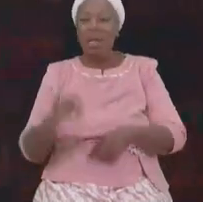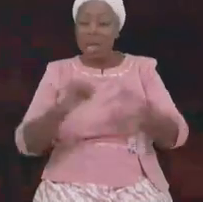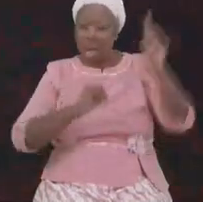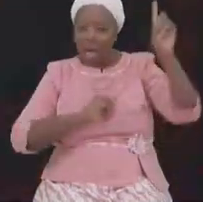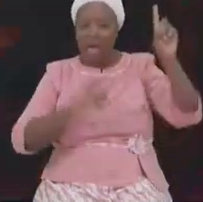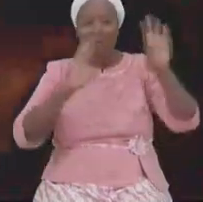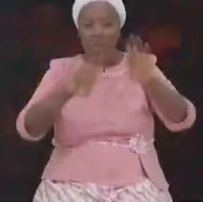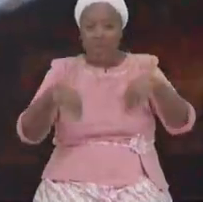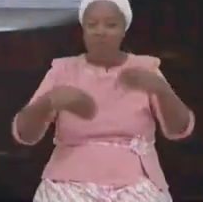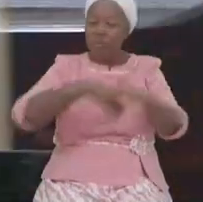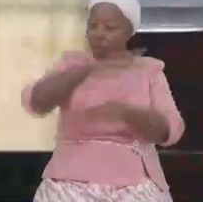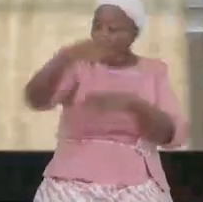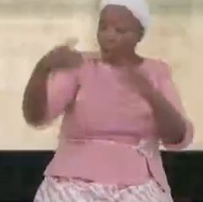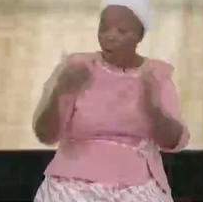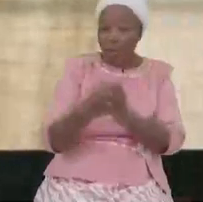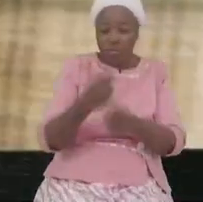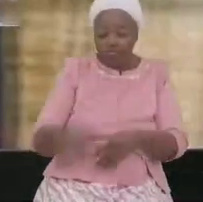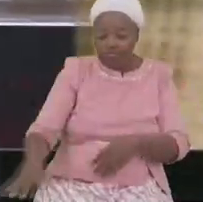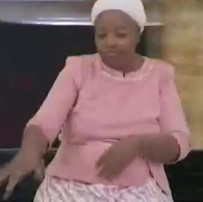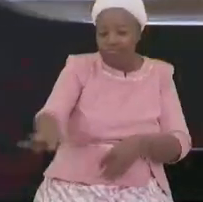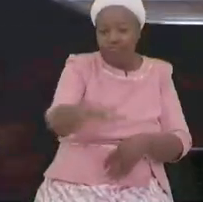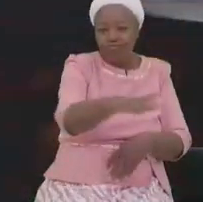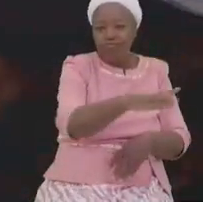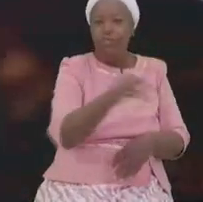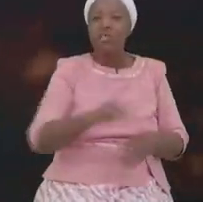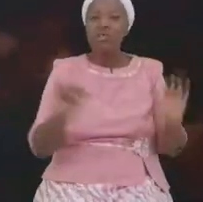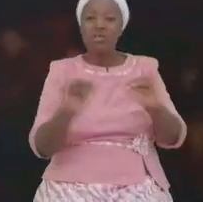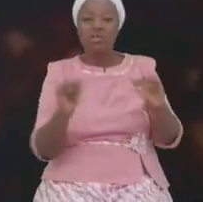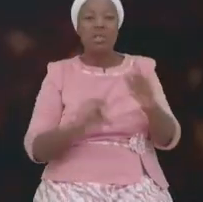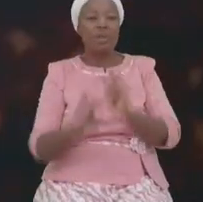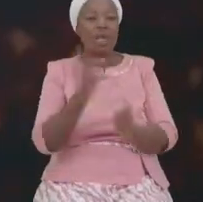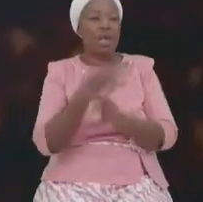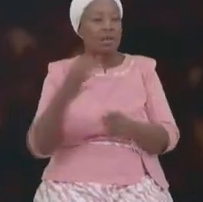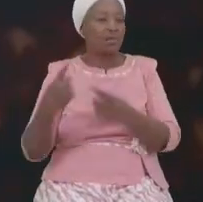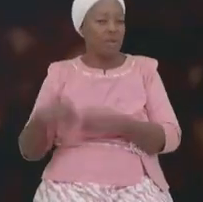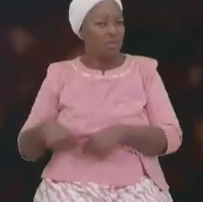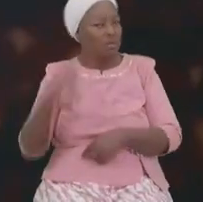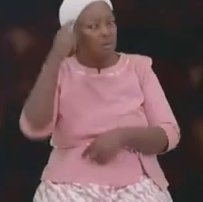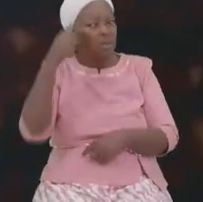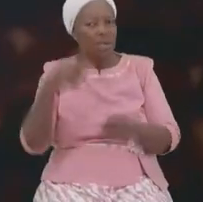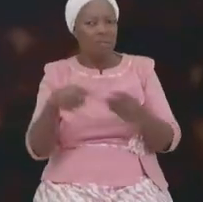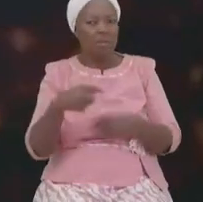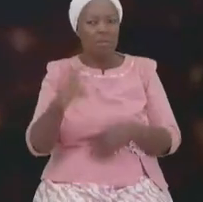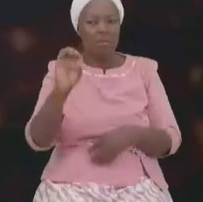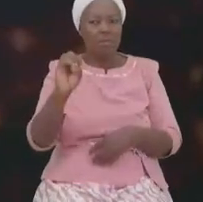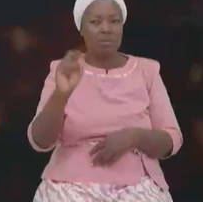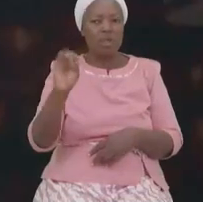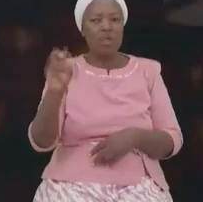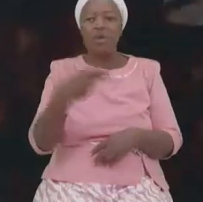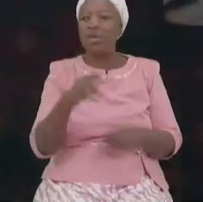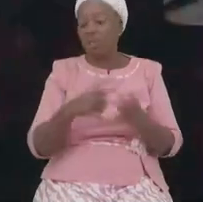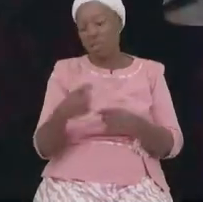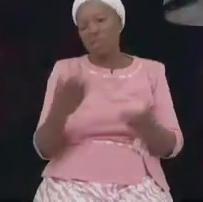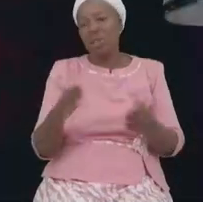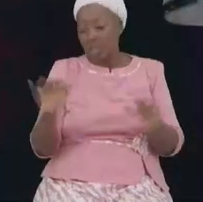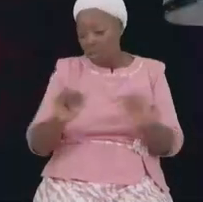tous, le même type de cœur. Pensez à Enoch, même cœur qu'il avait. Pensez